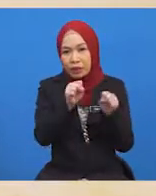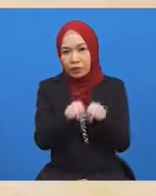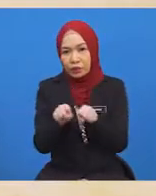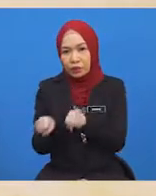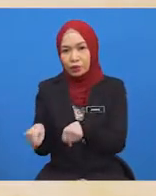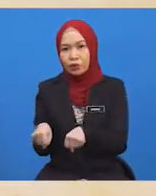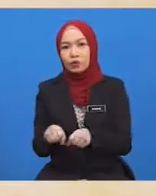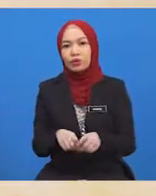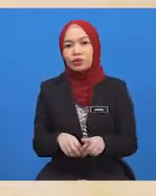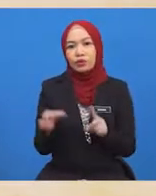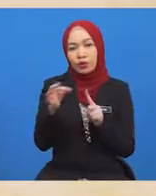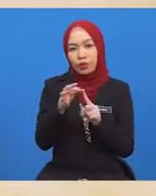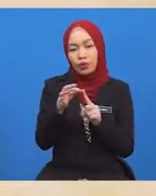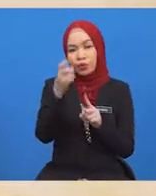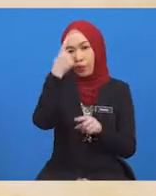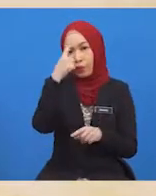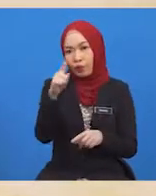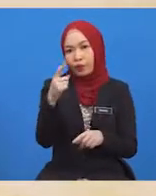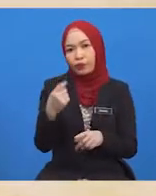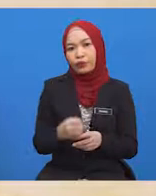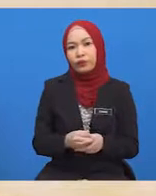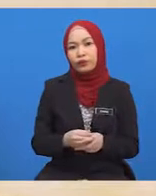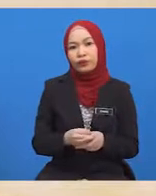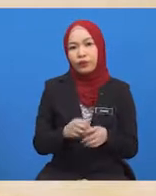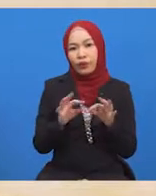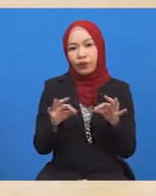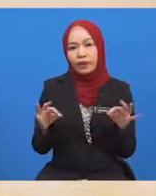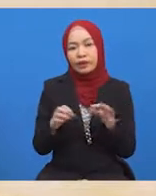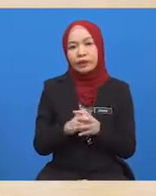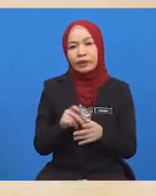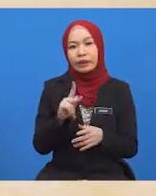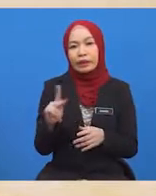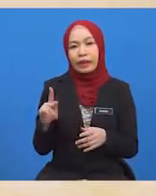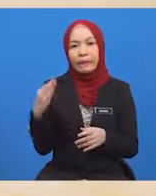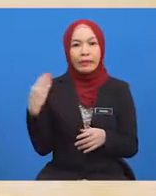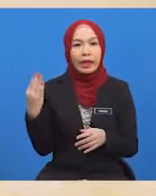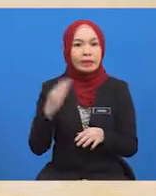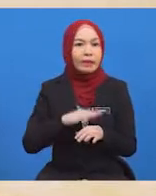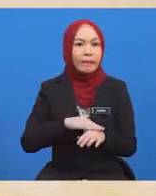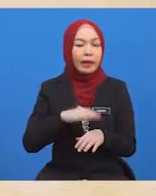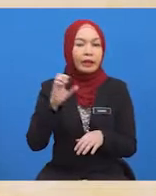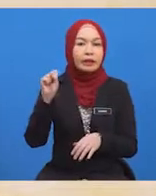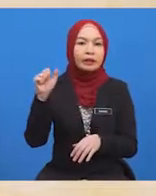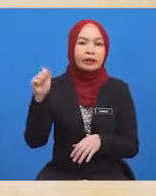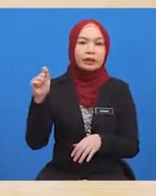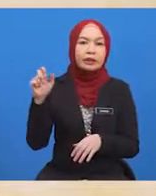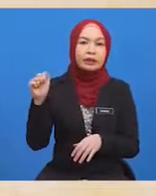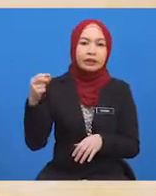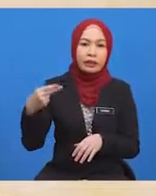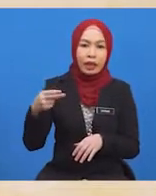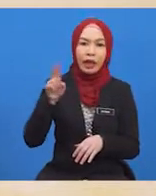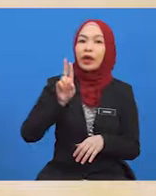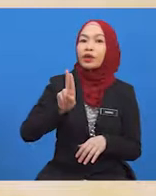untuk menyatakan nomor kepada satah. UP bermaksud garis